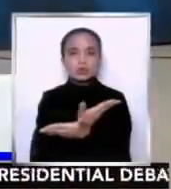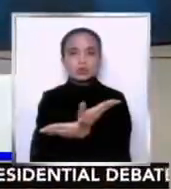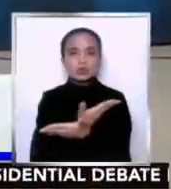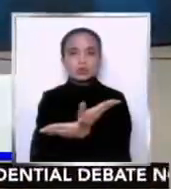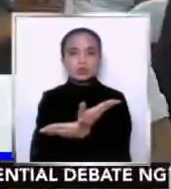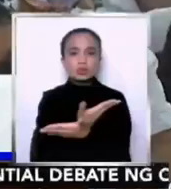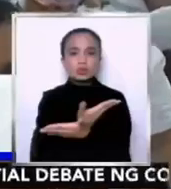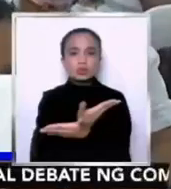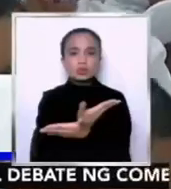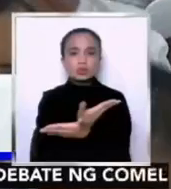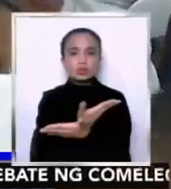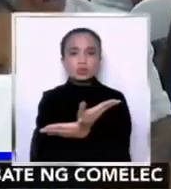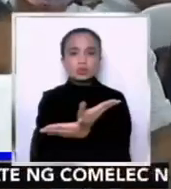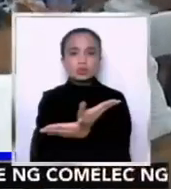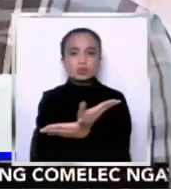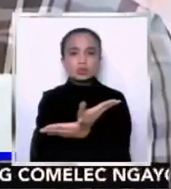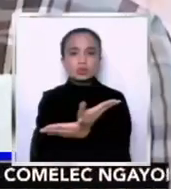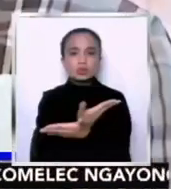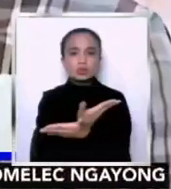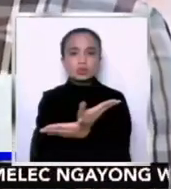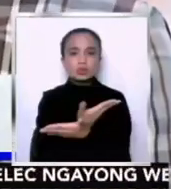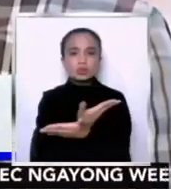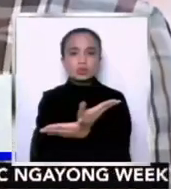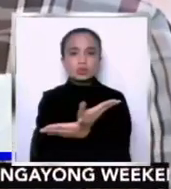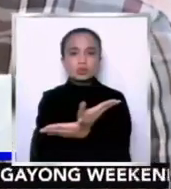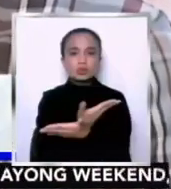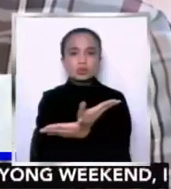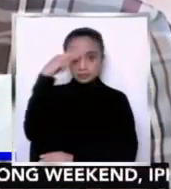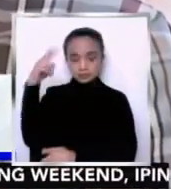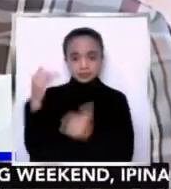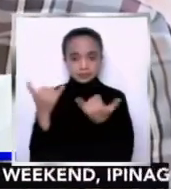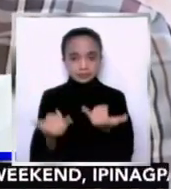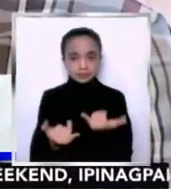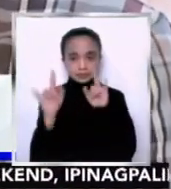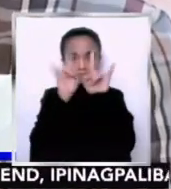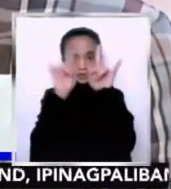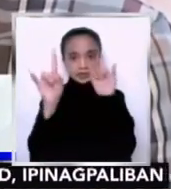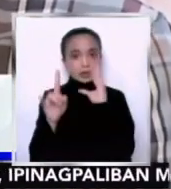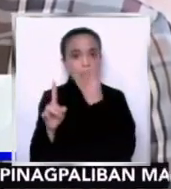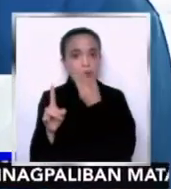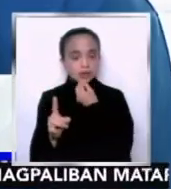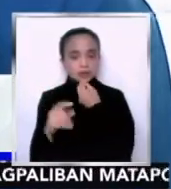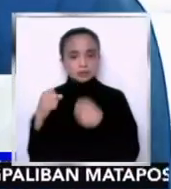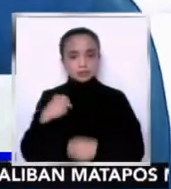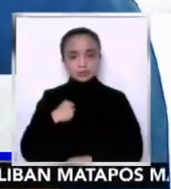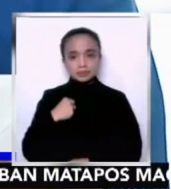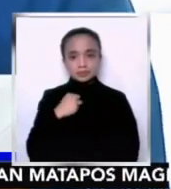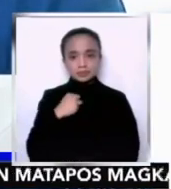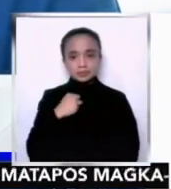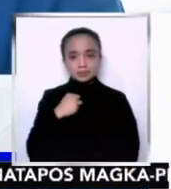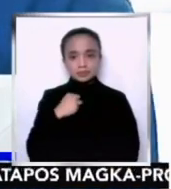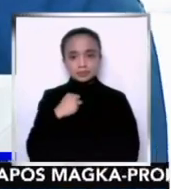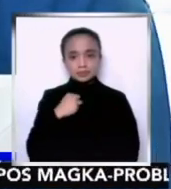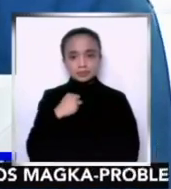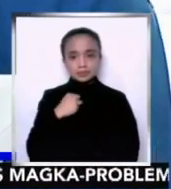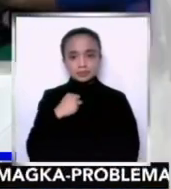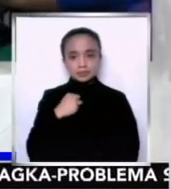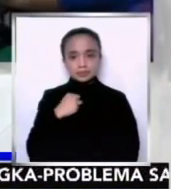candidates. Sa press con, umalma sila sa biglaang pag-postpone sa huling presidential at vice presidential debates ng